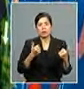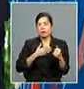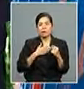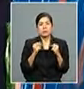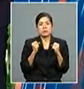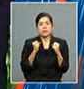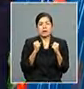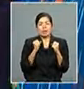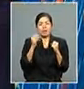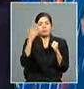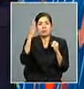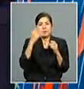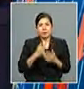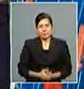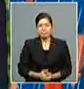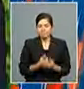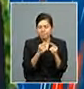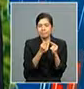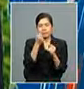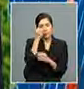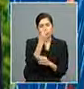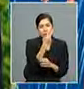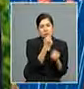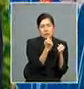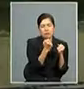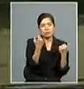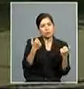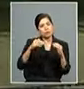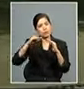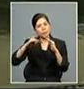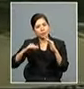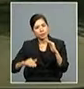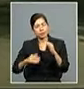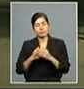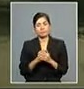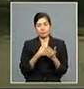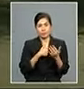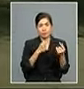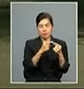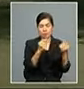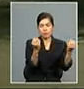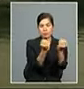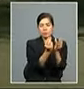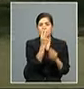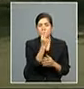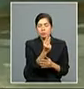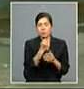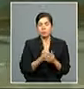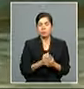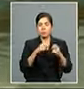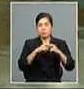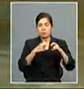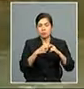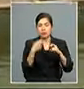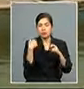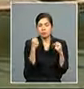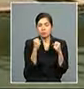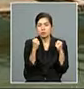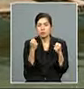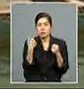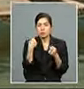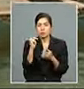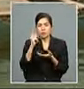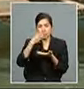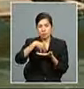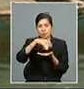แรงเหมือนเมื่อ 2-3 วันที่ผ่านมาแล้วนะครับอย่างไรก็ตามครับผมได้รวบรวมผลกระทบจากความหนาวเย็นที่เกิดขึ้นในรอบนี้ที่รายงานเข้ามาโดยผู้สื่อข่าวพิเ